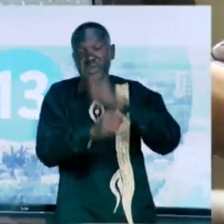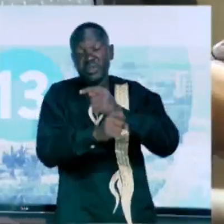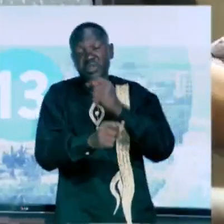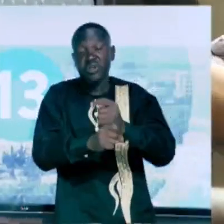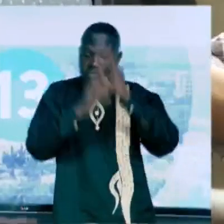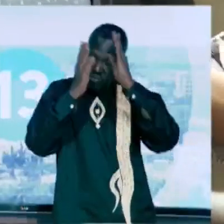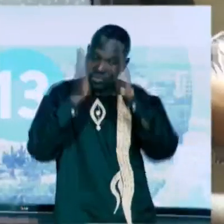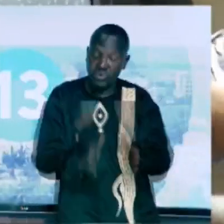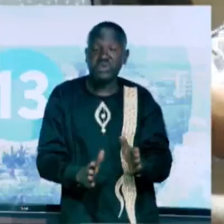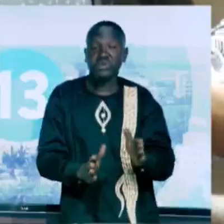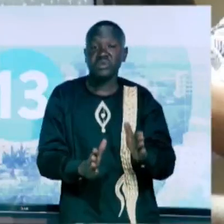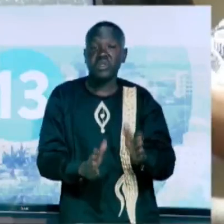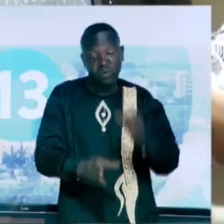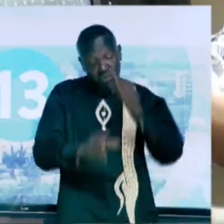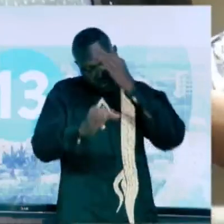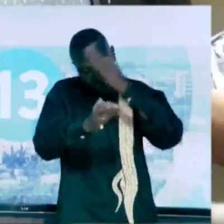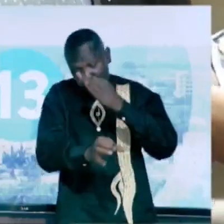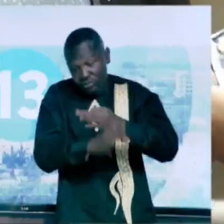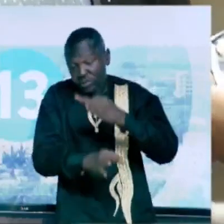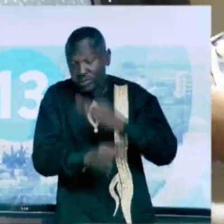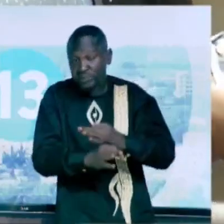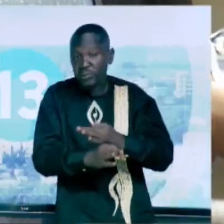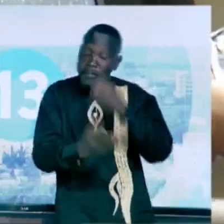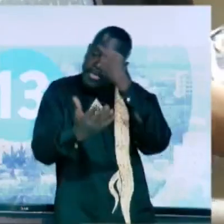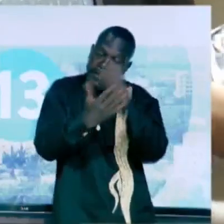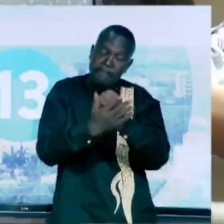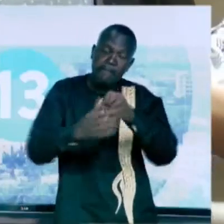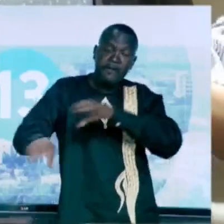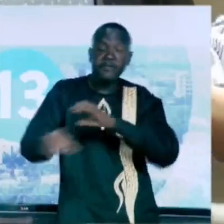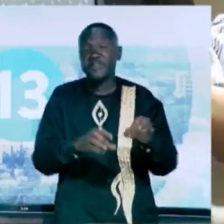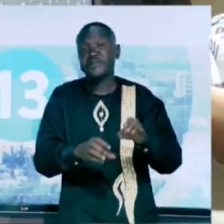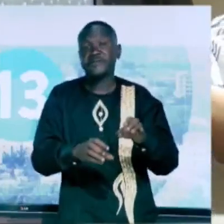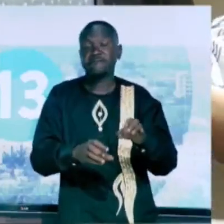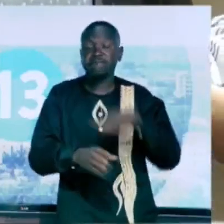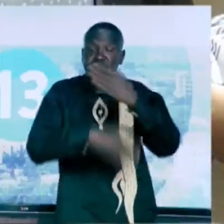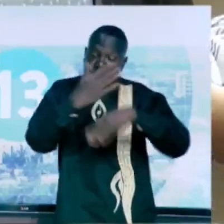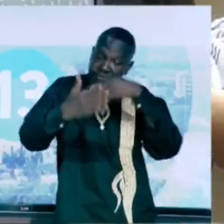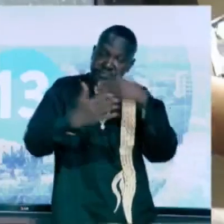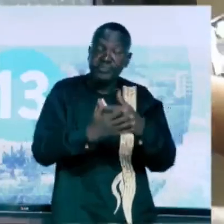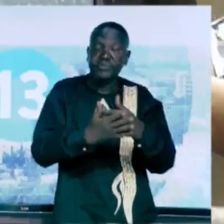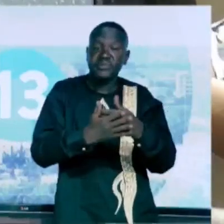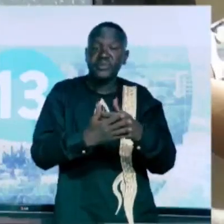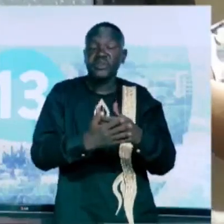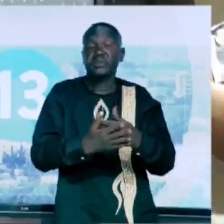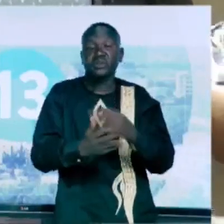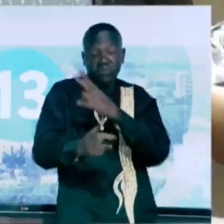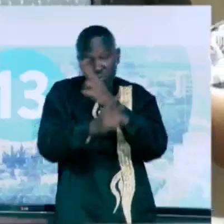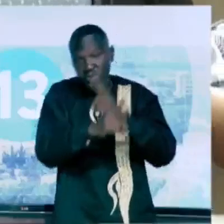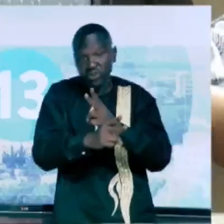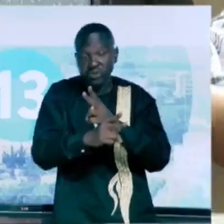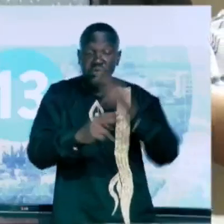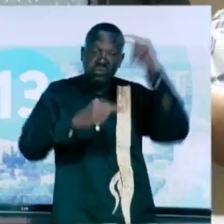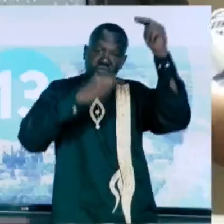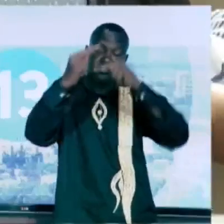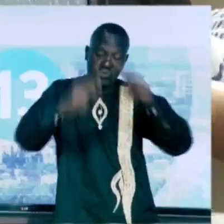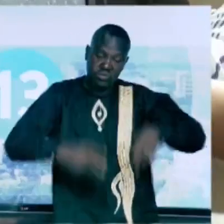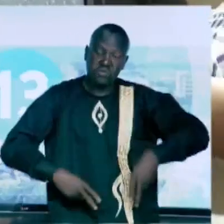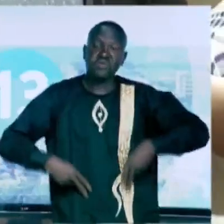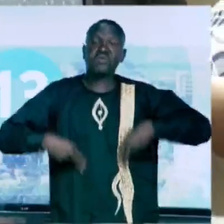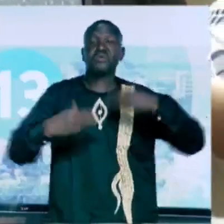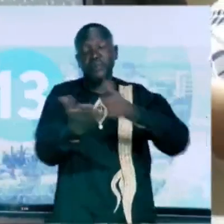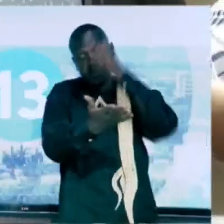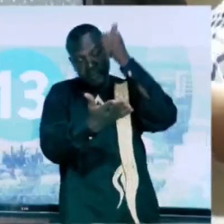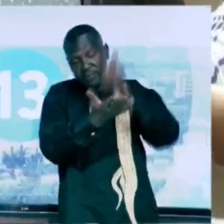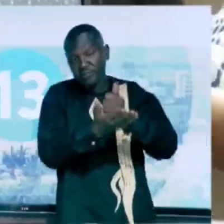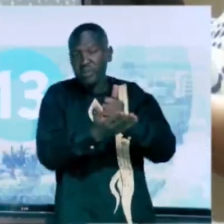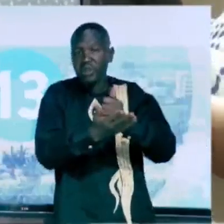dépenses de fonctionnement. Vous voyez tout ce qui est fait pour maîtriser, en fait, le niveau de vie de l'administration. Et